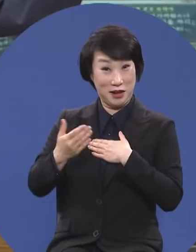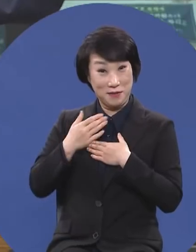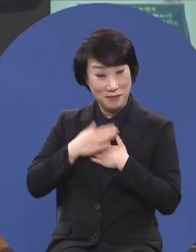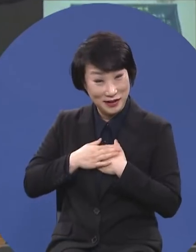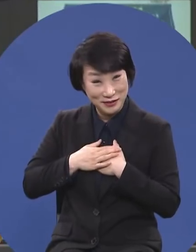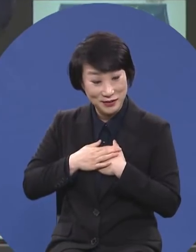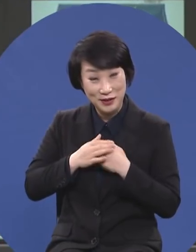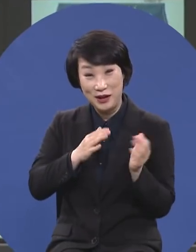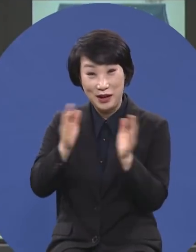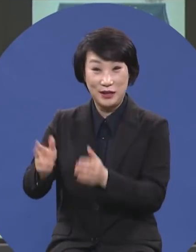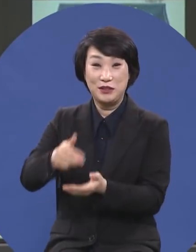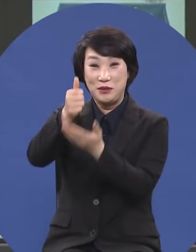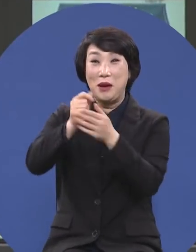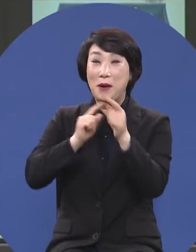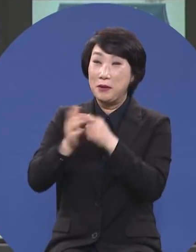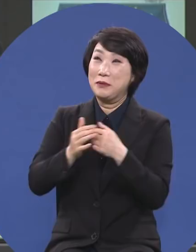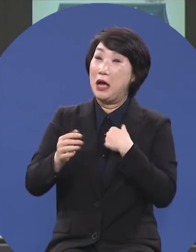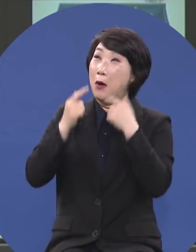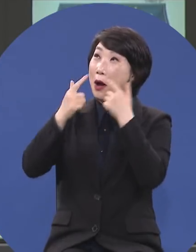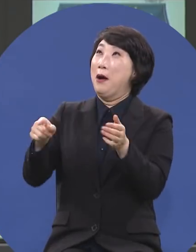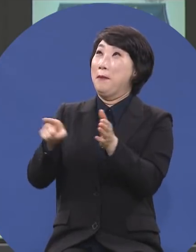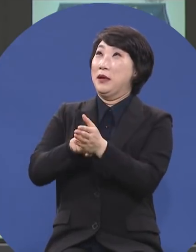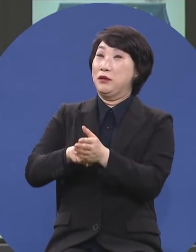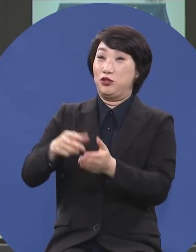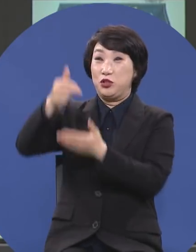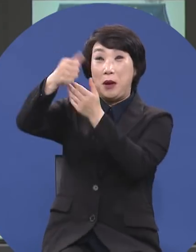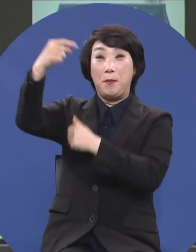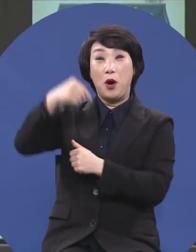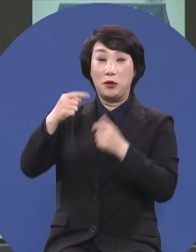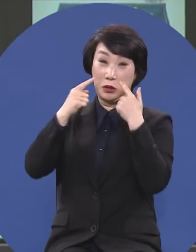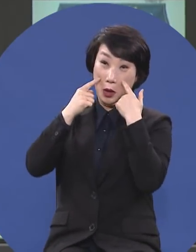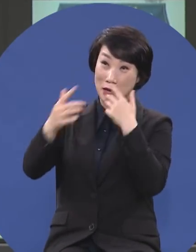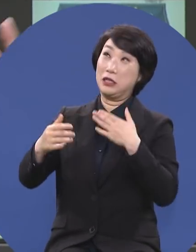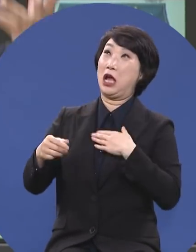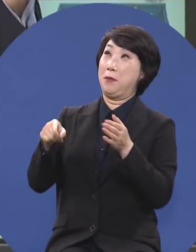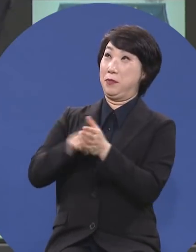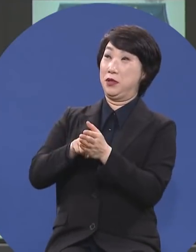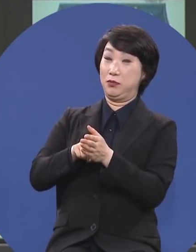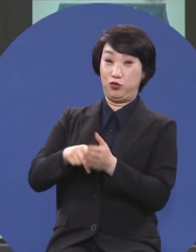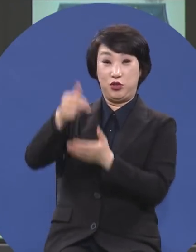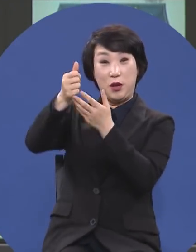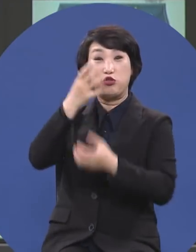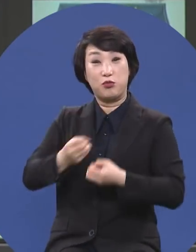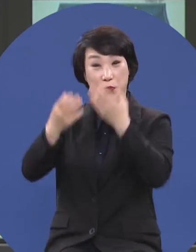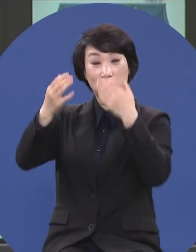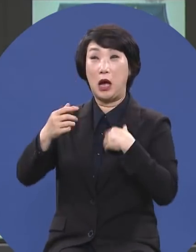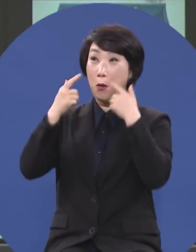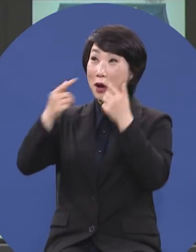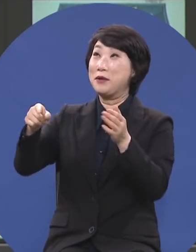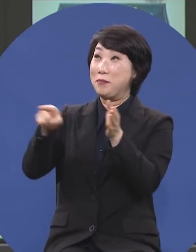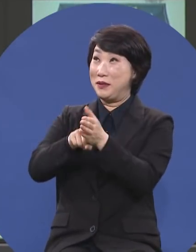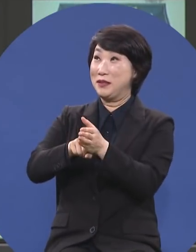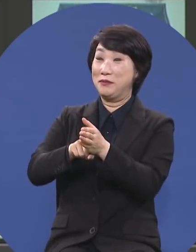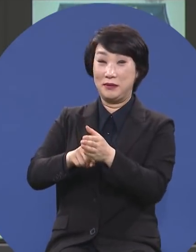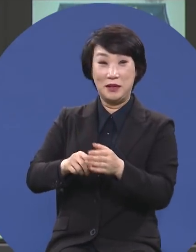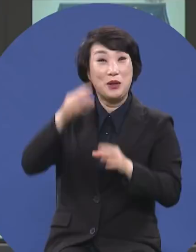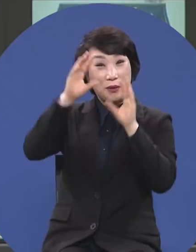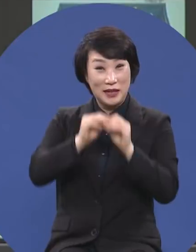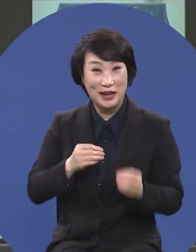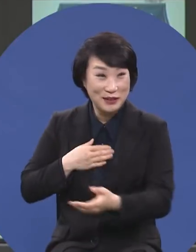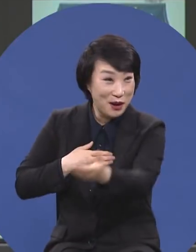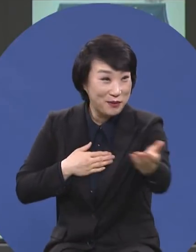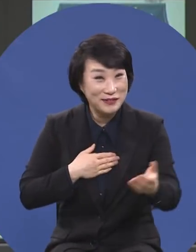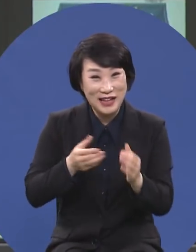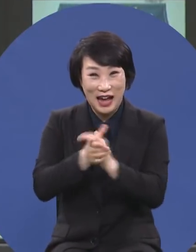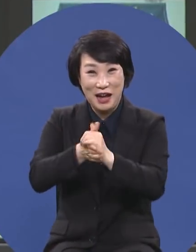주님의 말씀은 나의 확신입니다. 그의 명령은 나의 확신입니다. 그의 축복은 나의 확신입니다. 동의하시면